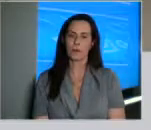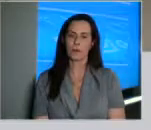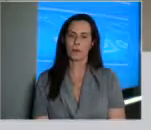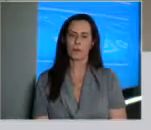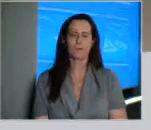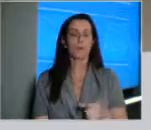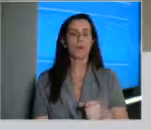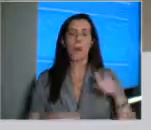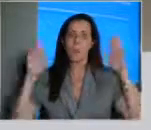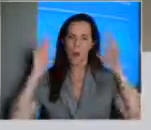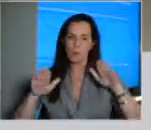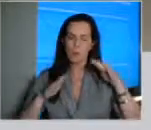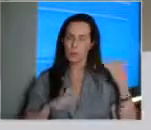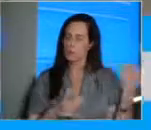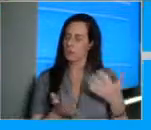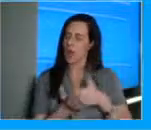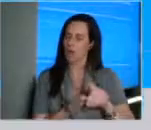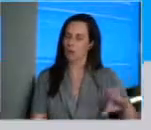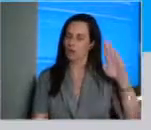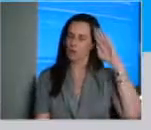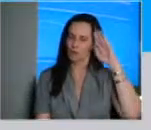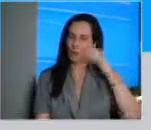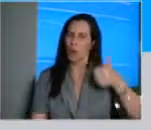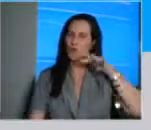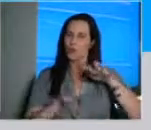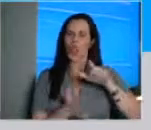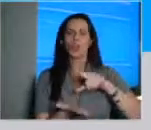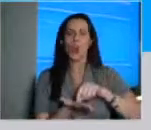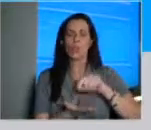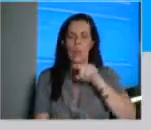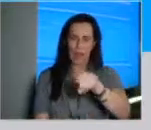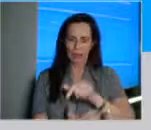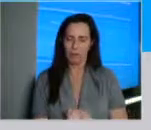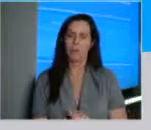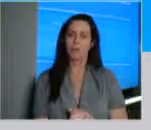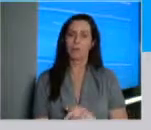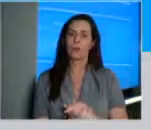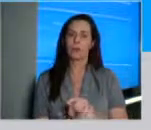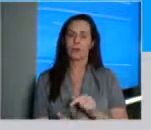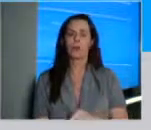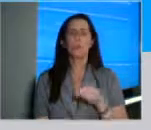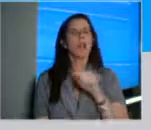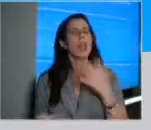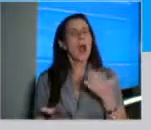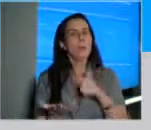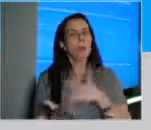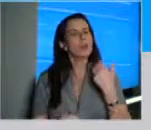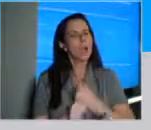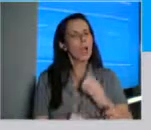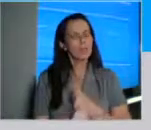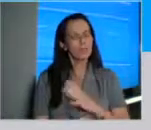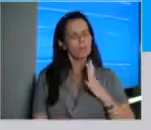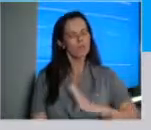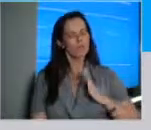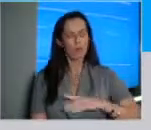בעולם המוסלמים ממשיכים להצדיע לראש ממשלת ניו זילנד, ג'קינדה ארדרן. ג'סינדה ארדן על התנהלותה האצילית